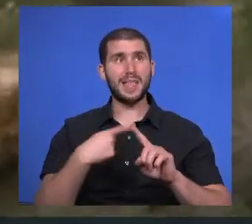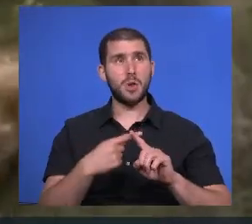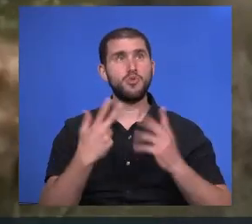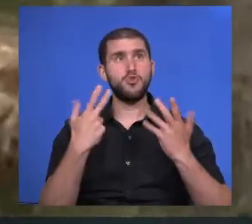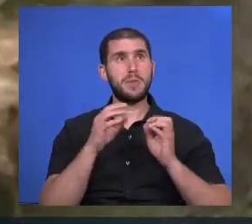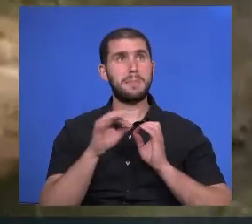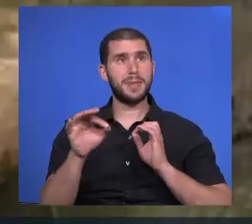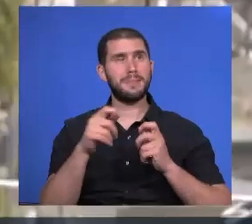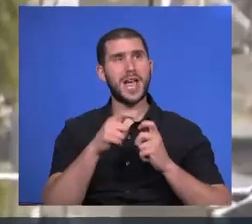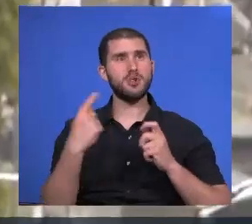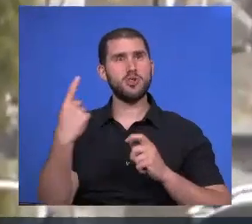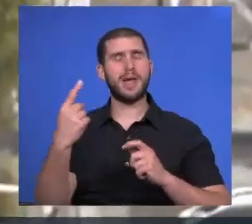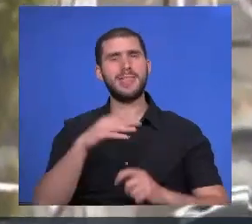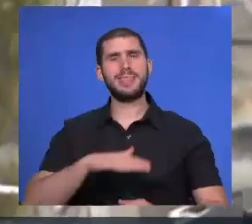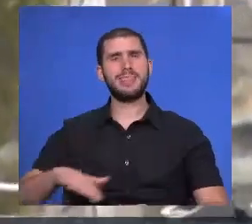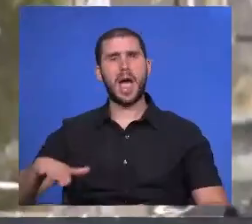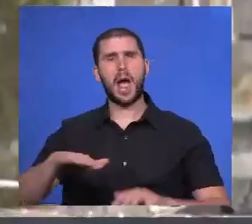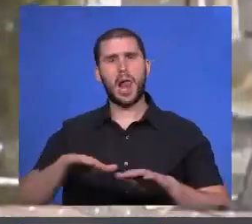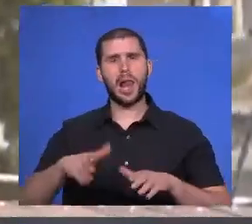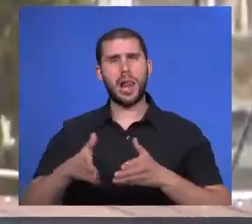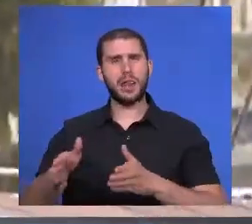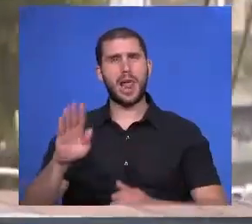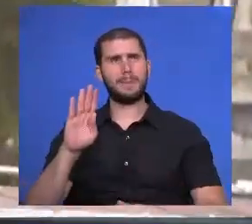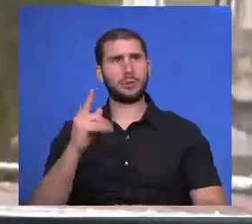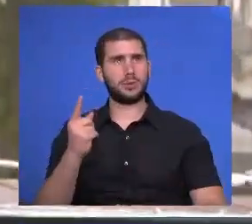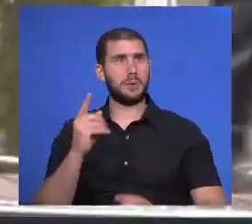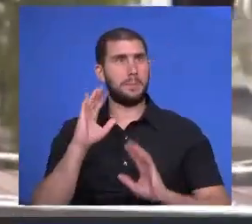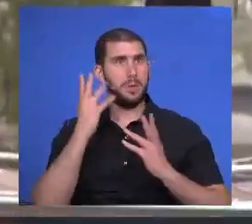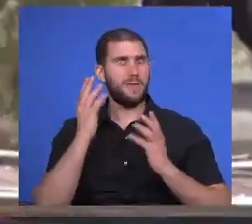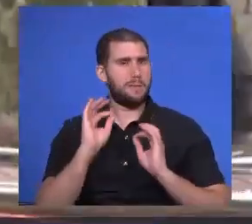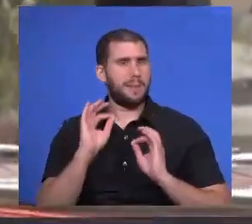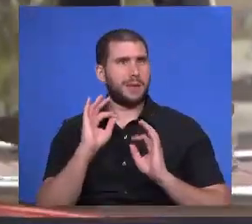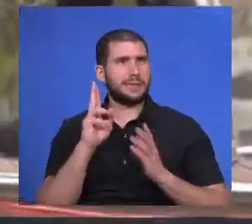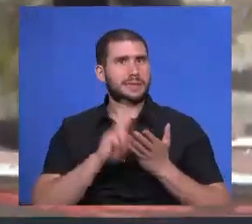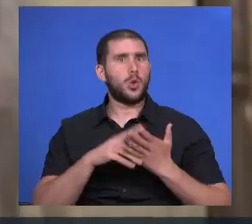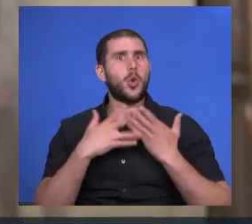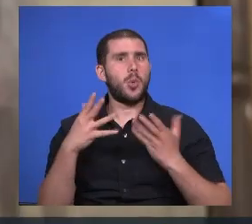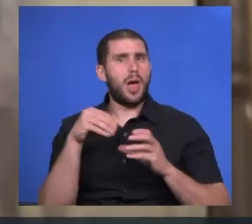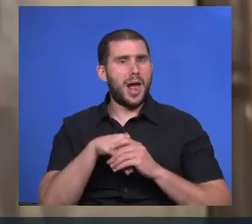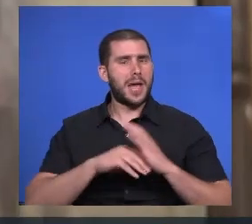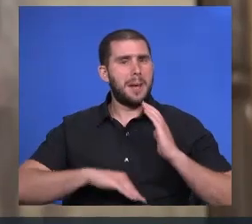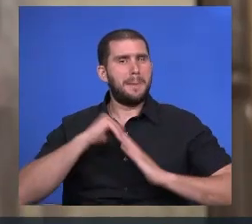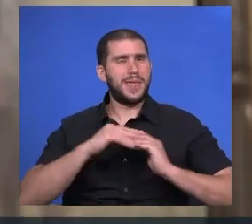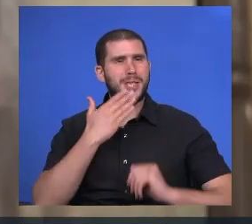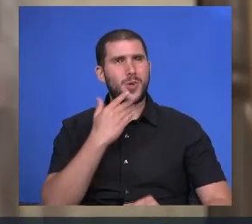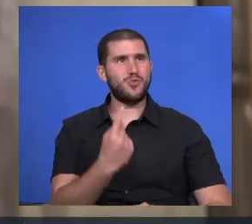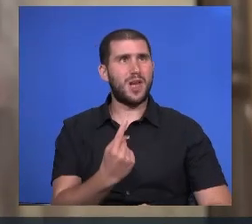התלוי בנחל הבשור. גשר חבלים מטורף, זכות גדולה להיות חלק מהבנייה של ירושלים, מרגש